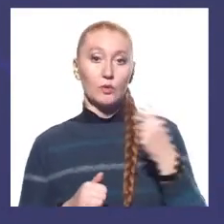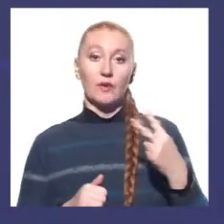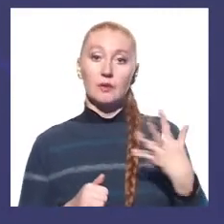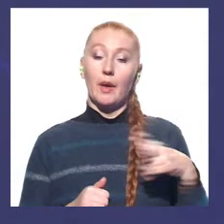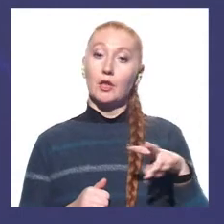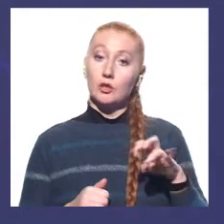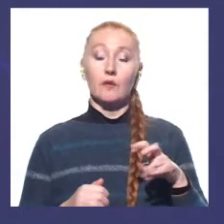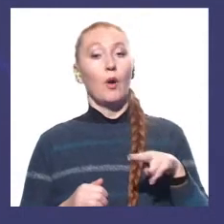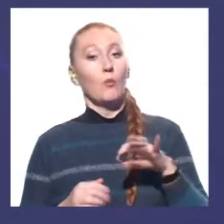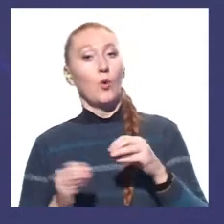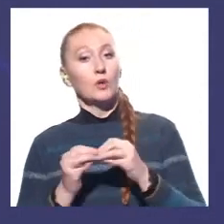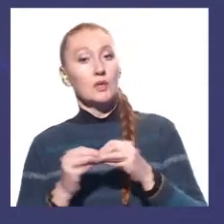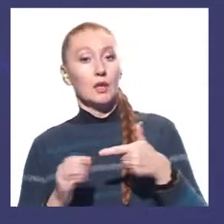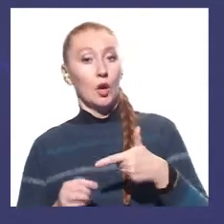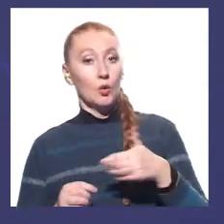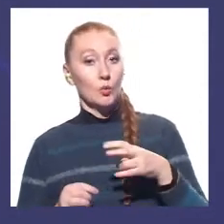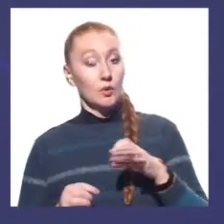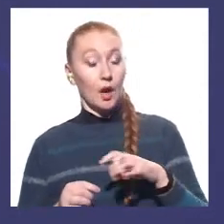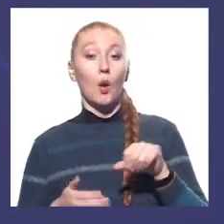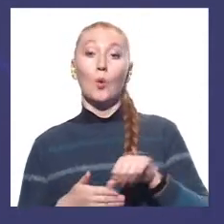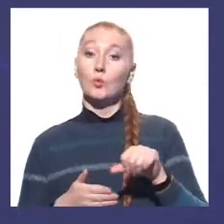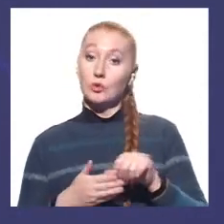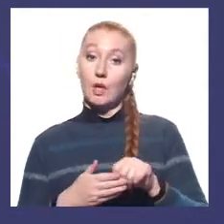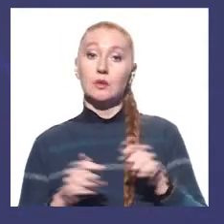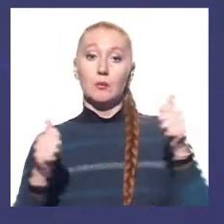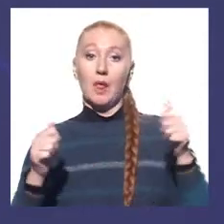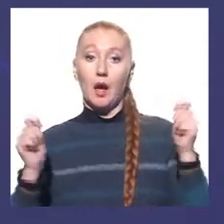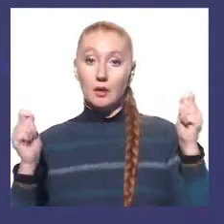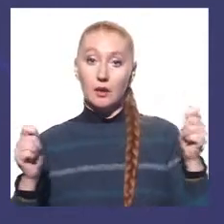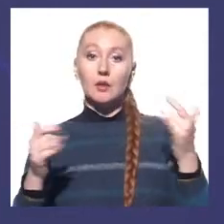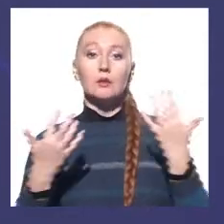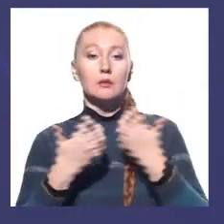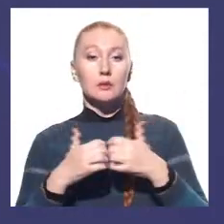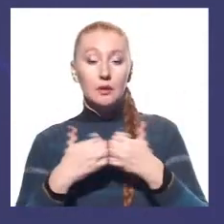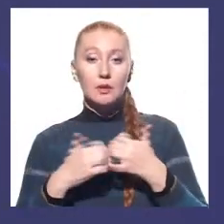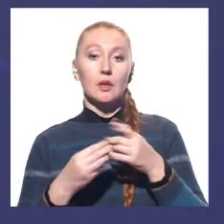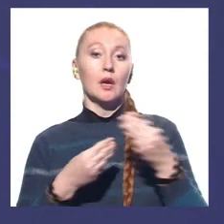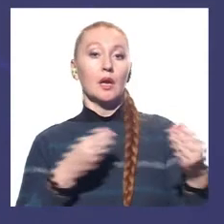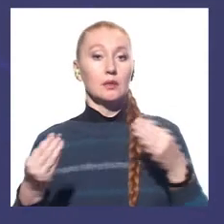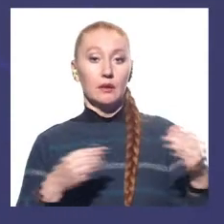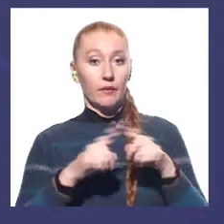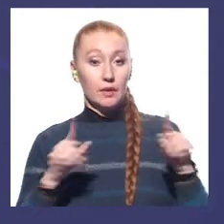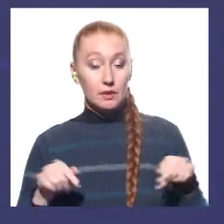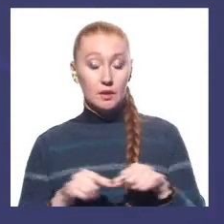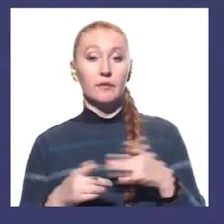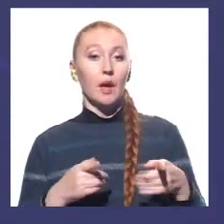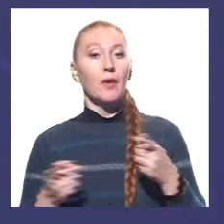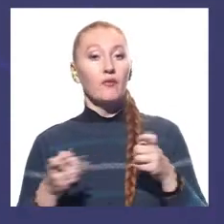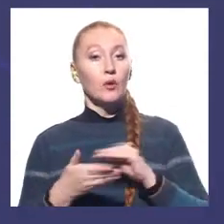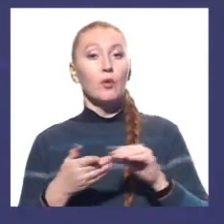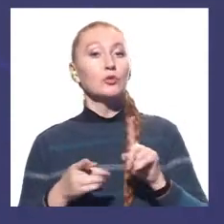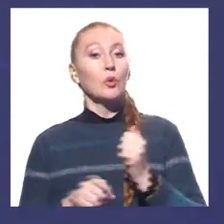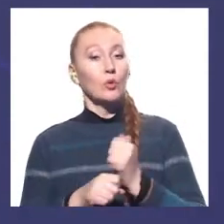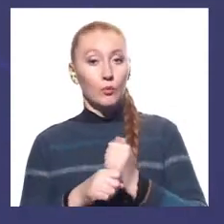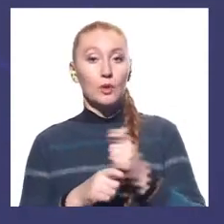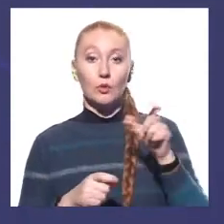25 листопада по 10 грудня. Учасники тримали плакати зі статистикою та роздавали листі, на яких була інформація, що